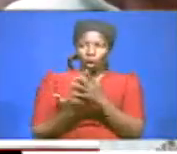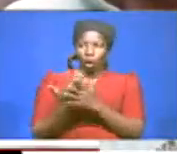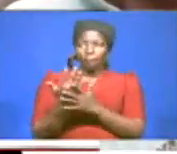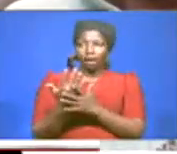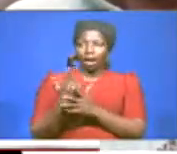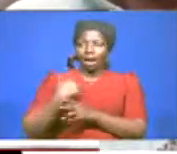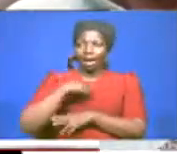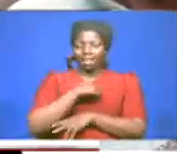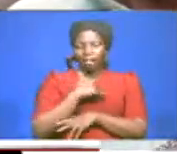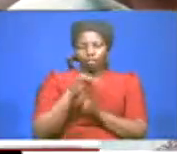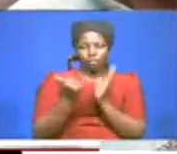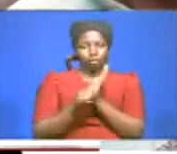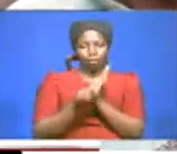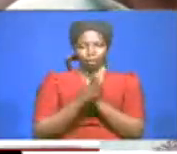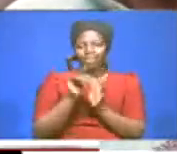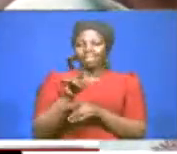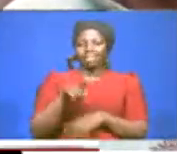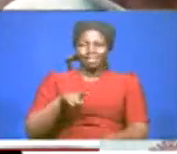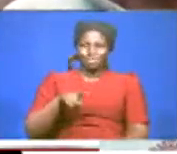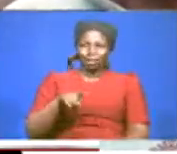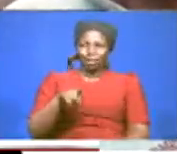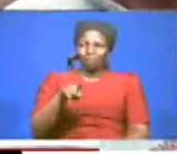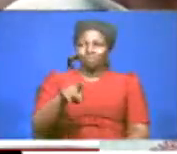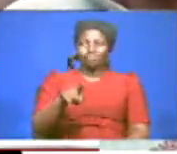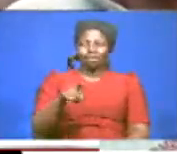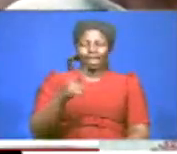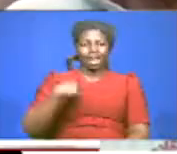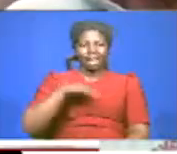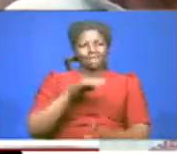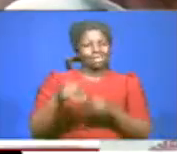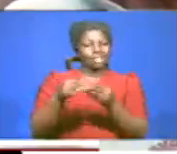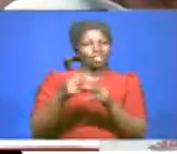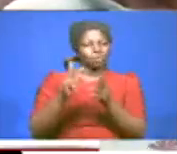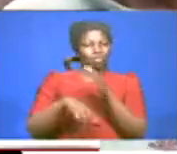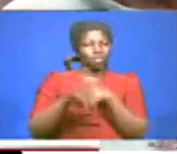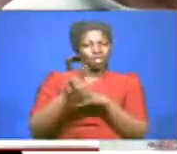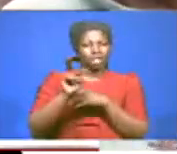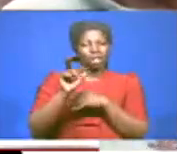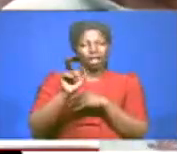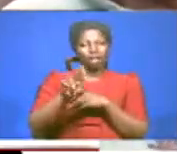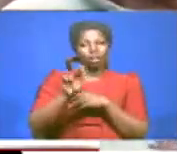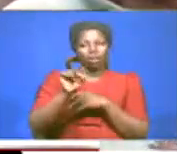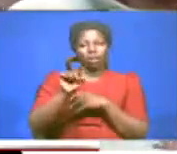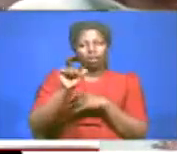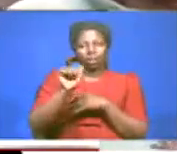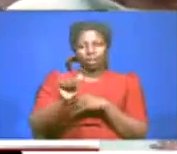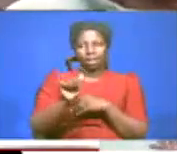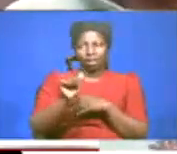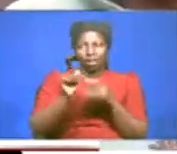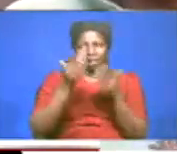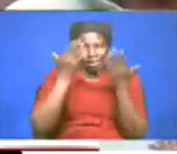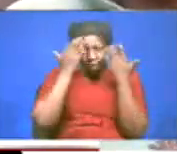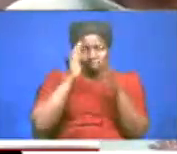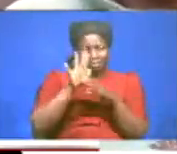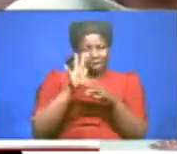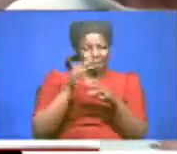wadudu. Sijua kikwatu tunawaita goga. Sijui jina yake ya iyo. Na tuko